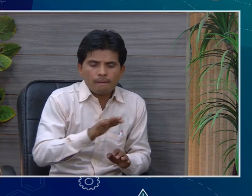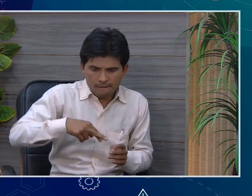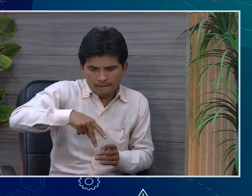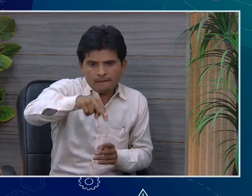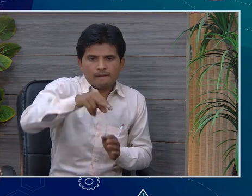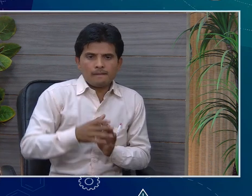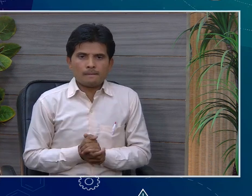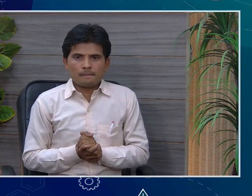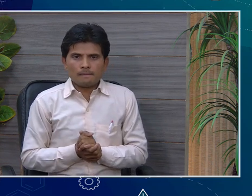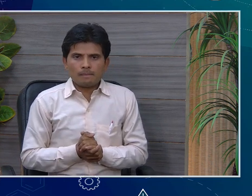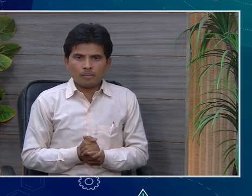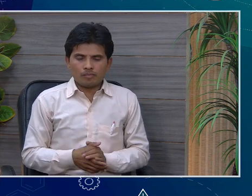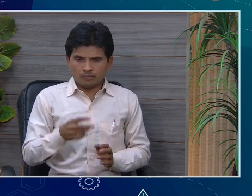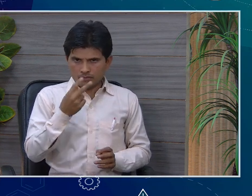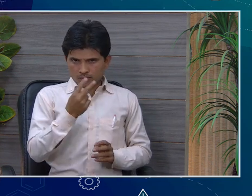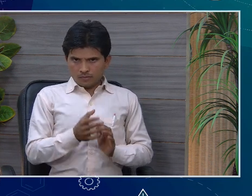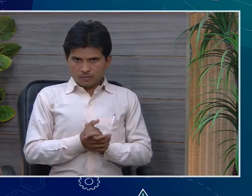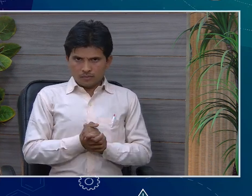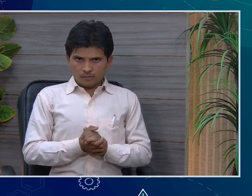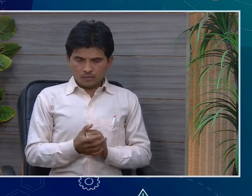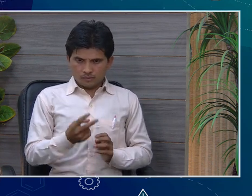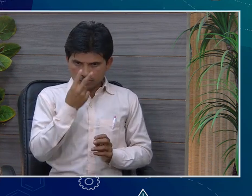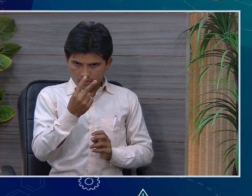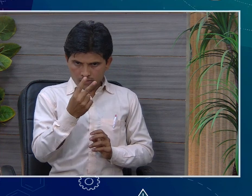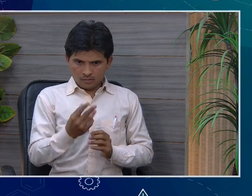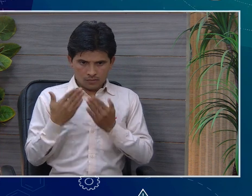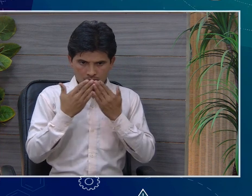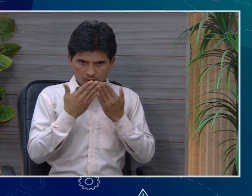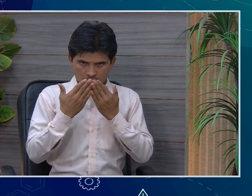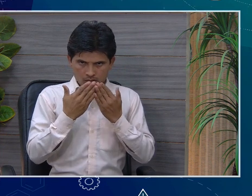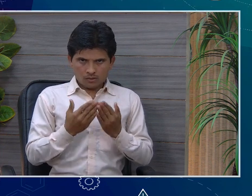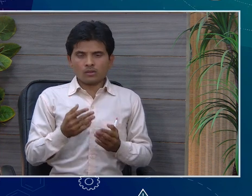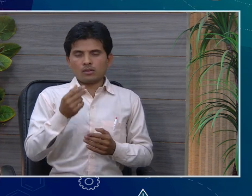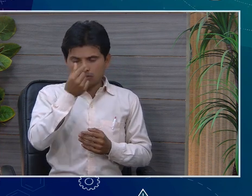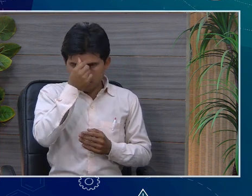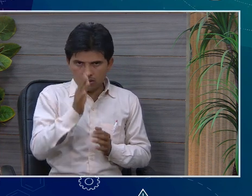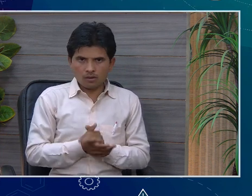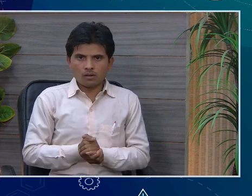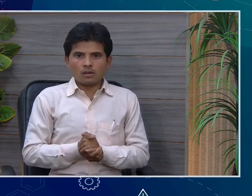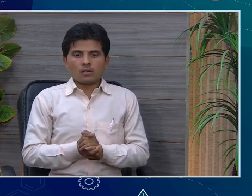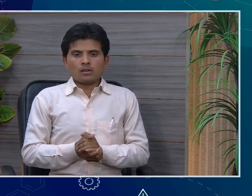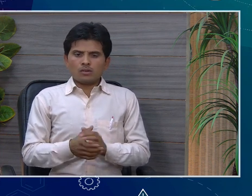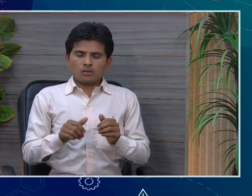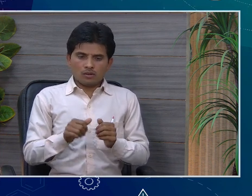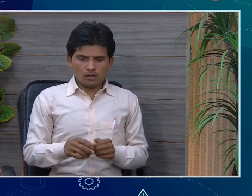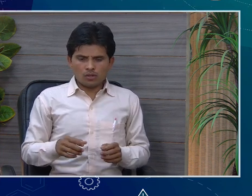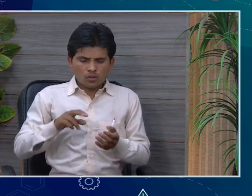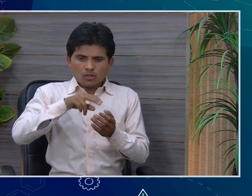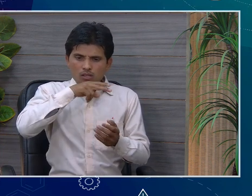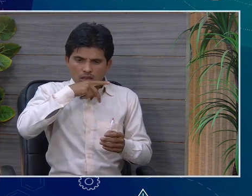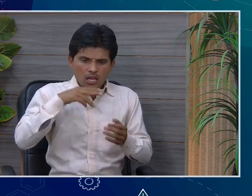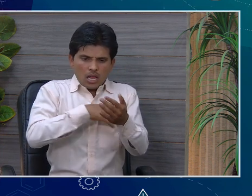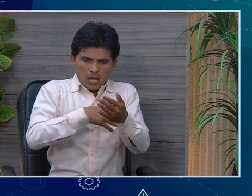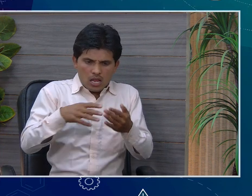तो यह छोटी-छोटी चीजें अगर हम स्कूल में देखिए और कोई ऐसी ही नज़रों किसी बच्चे के रास्ते में जो कि बच्चे को चोट लगने का डर है